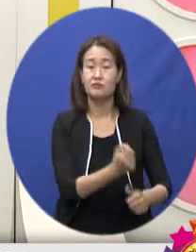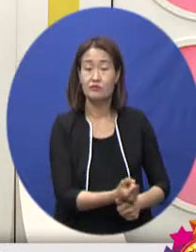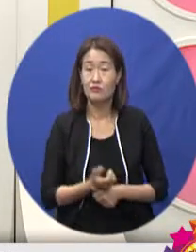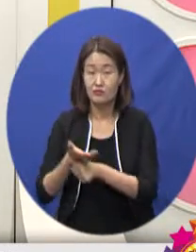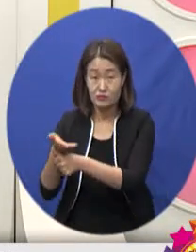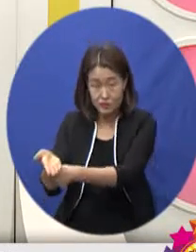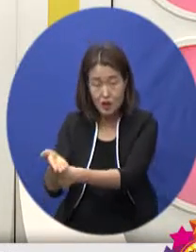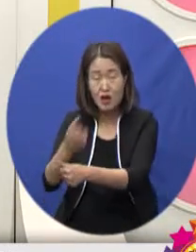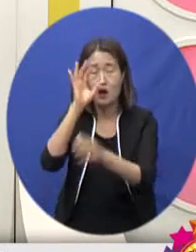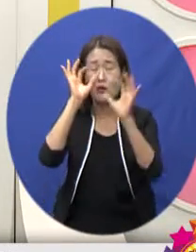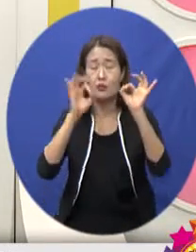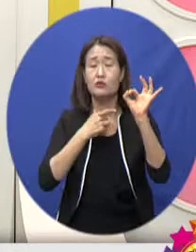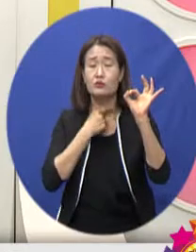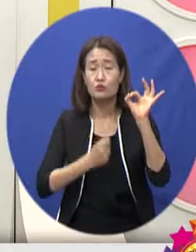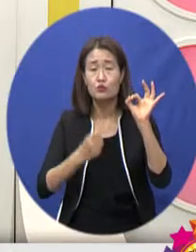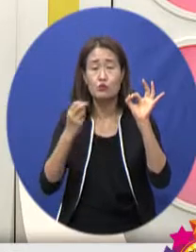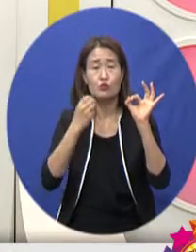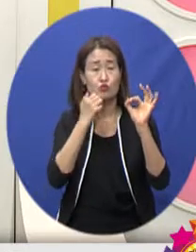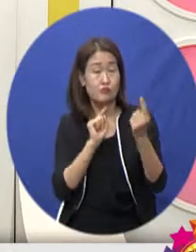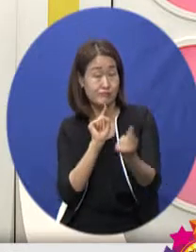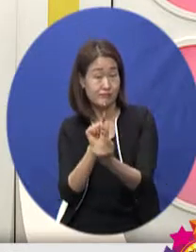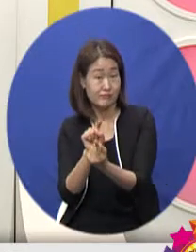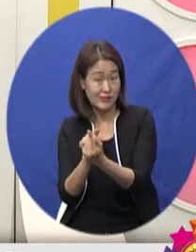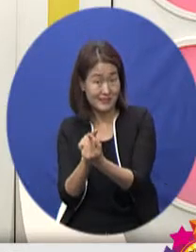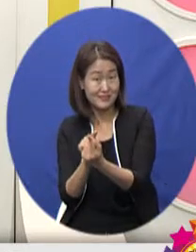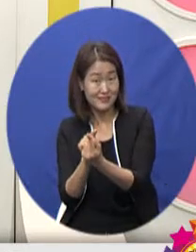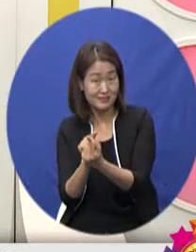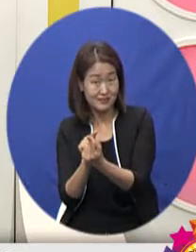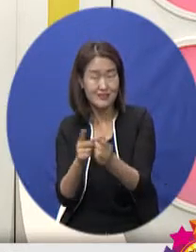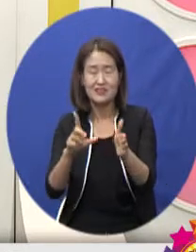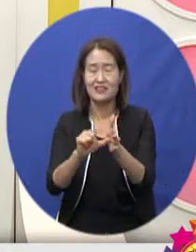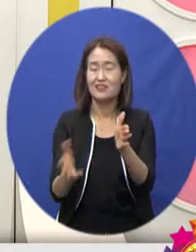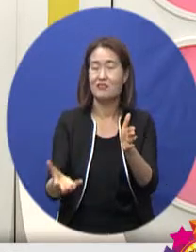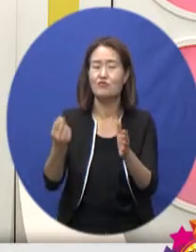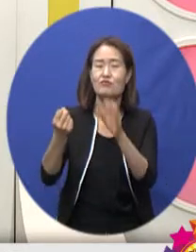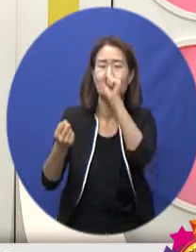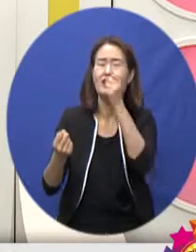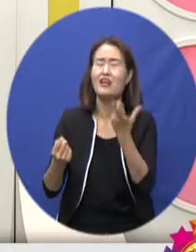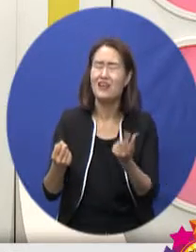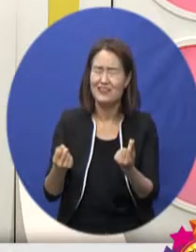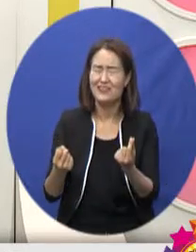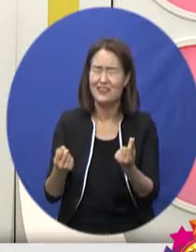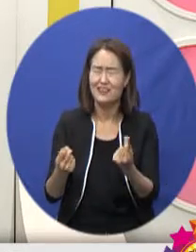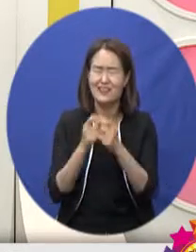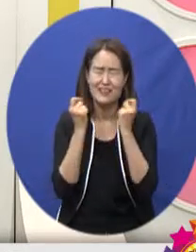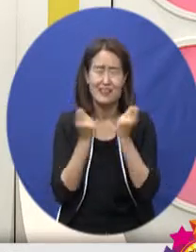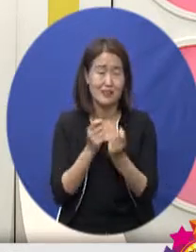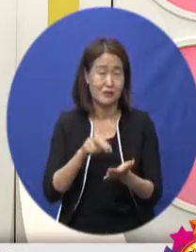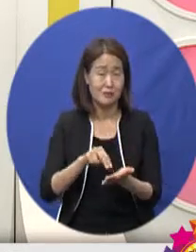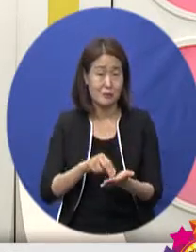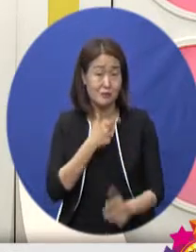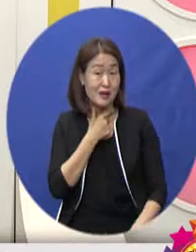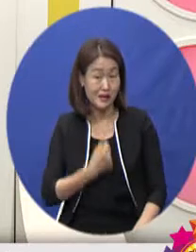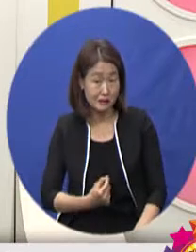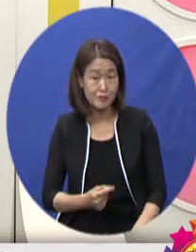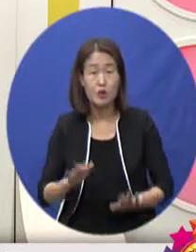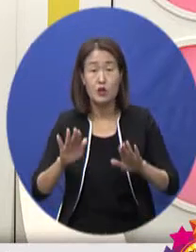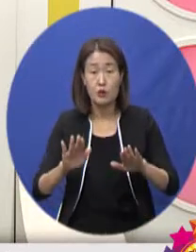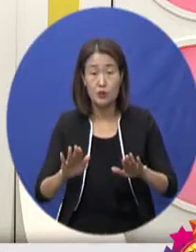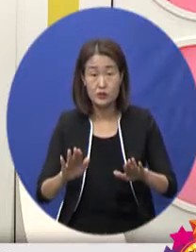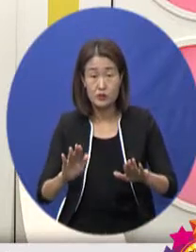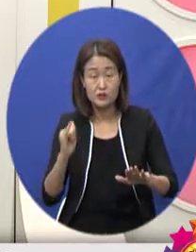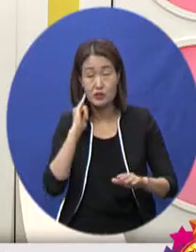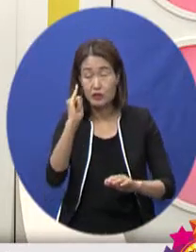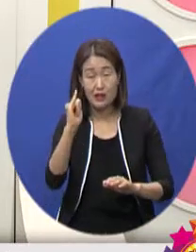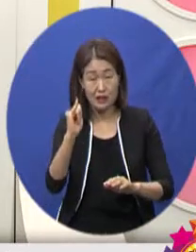네. 또 보고 싶었던 분들 또 만나는 그런 네, 시간이 됐으면 하는 바람입니다. 네. 참여하시는 방법